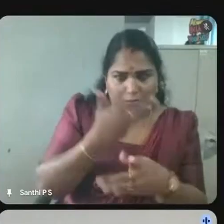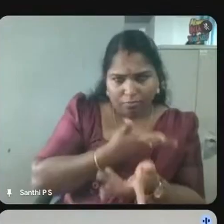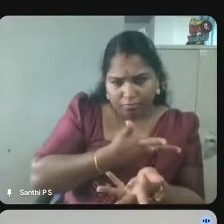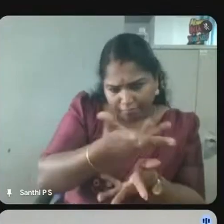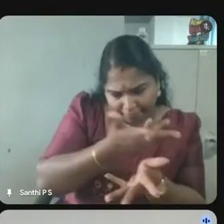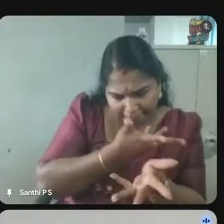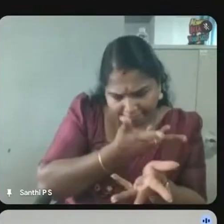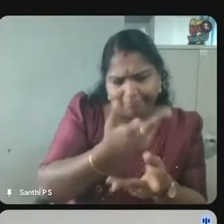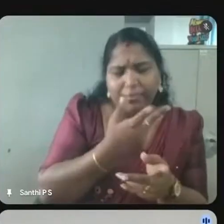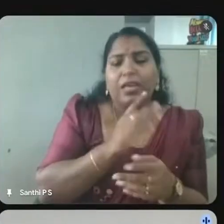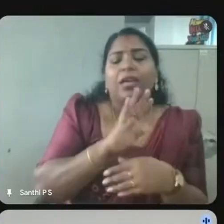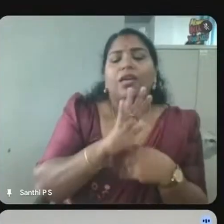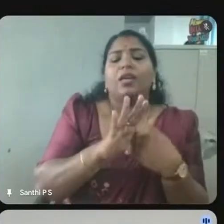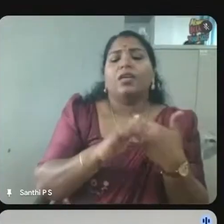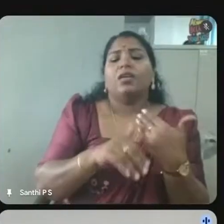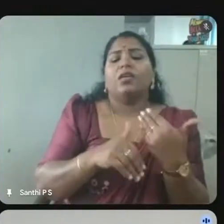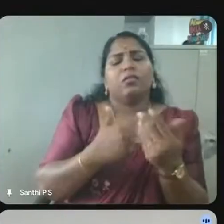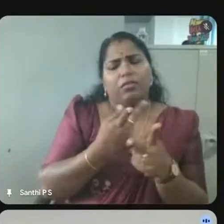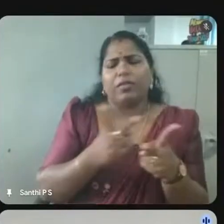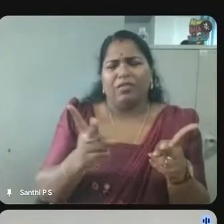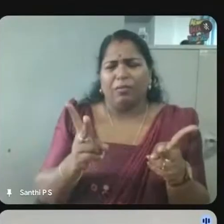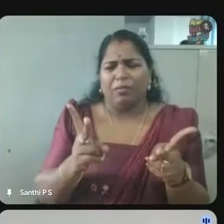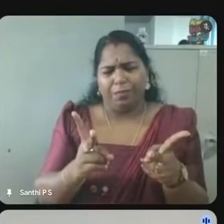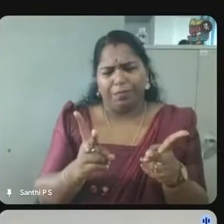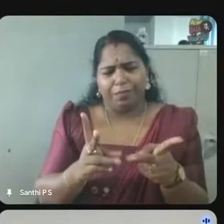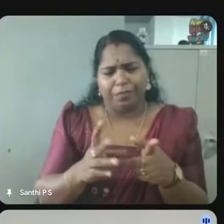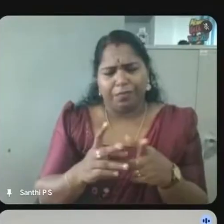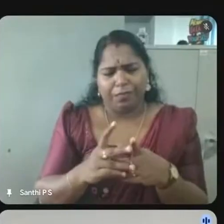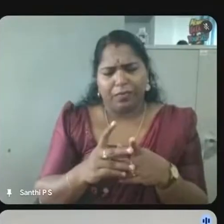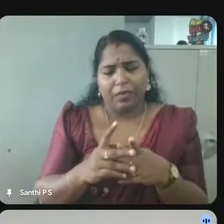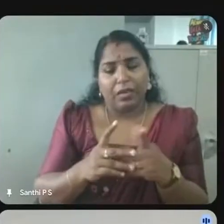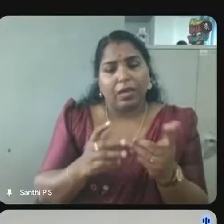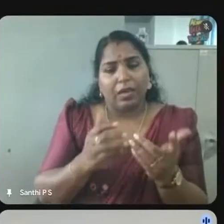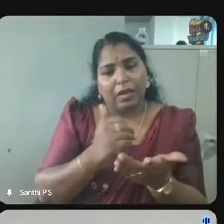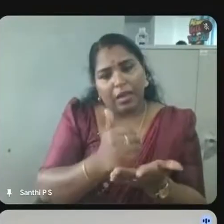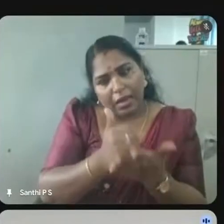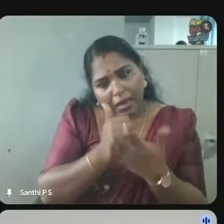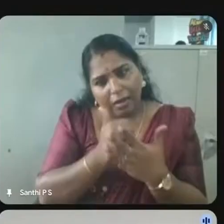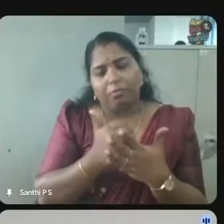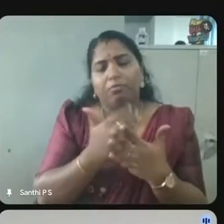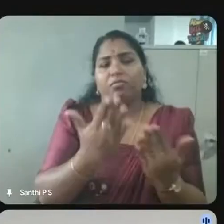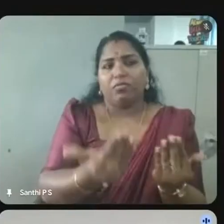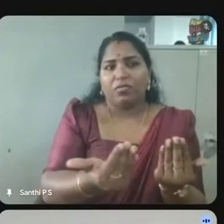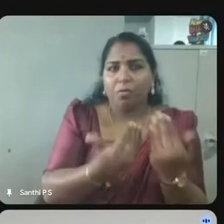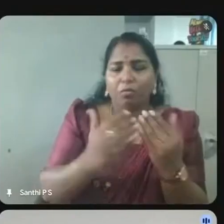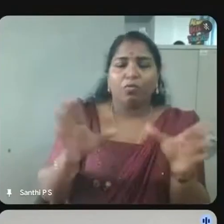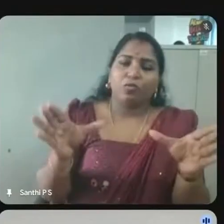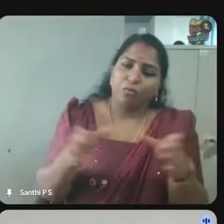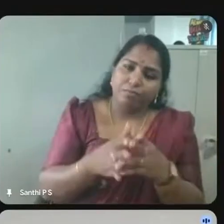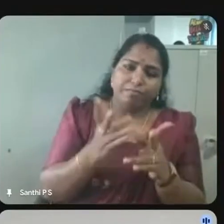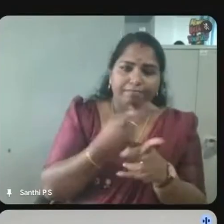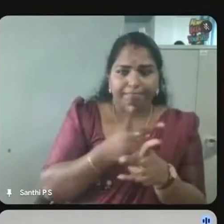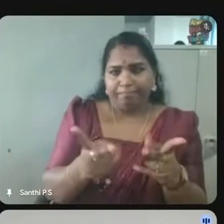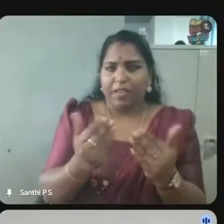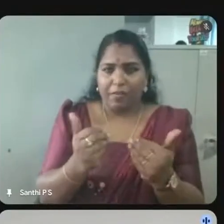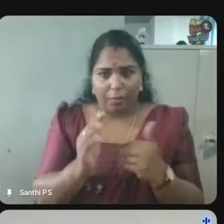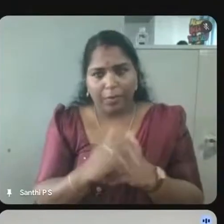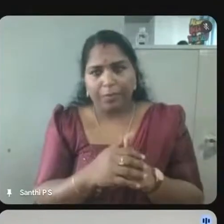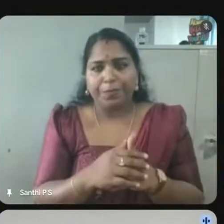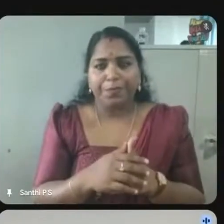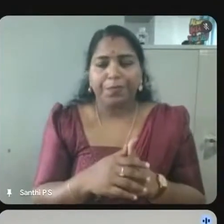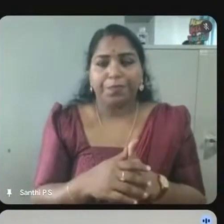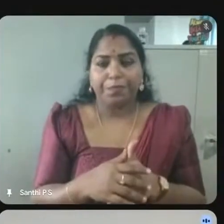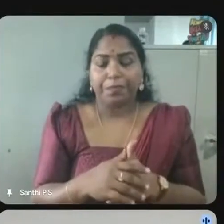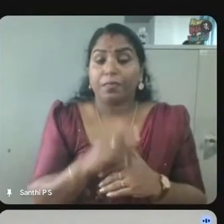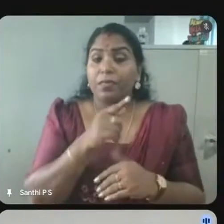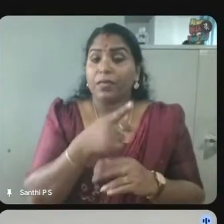ആളുകളുമായിട്ട് ഇന്ററാക്ട് ചെയ്യാനും ഒക്കെയുള്ള ഇത് ഹെൽപ്പ് ചെയ്യാനുള്ള സപ്പോർട്ട് ഗ്രൂപ്പ്സ് ഇപ്പൊ അവൈലബിൾ ആണ്. അപ്പൊ അങ്ങനെ പല കാര്യങ്ങളും